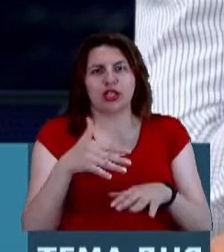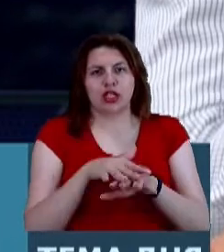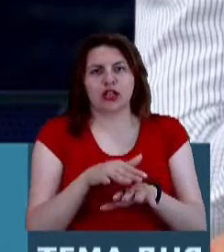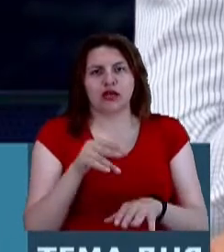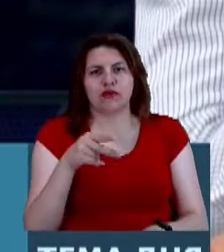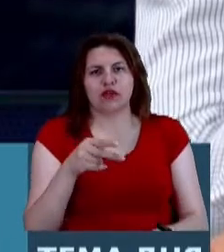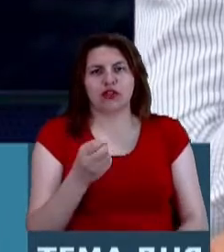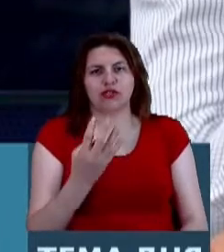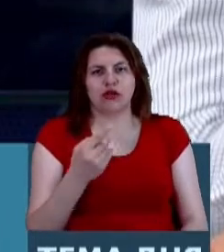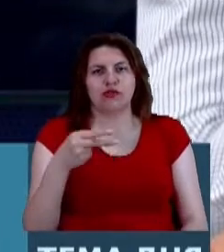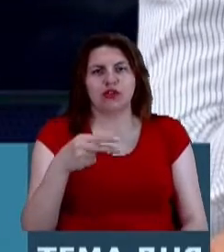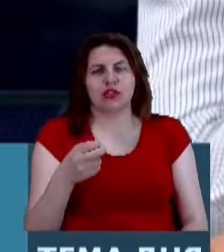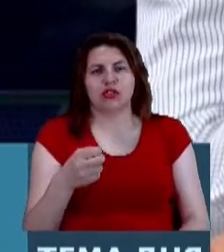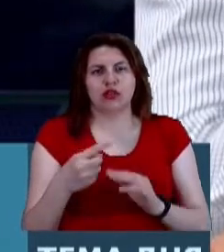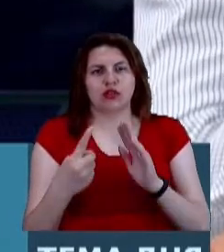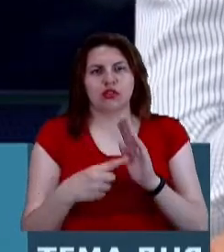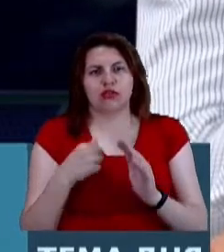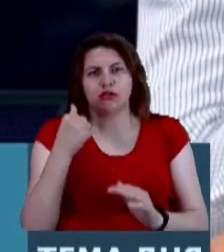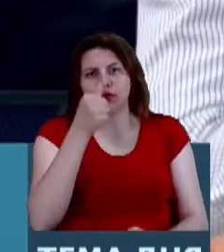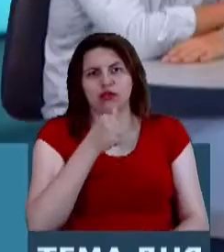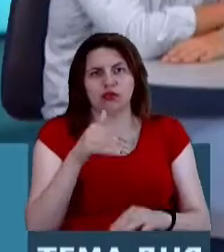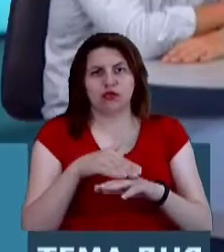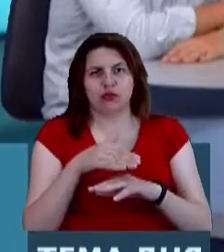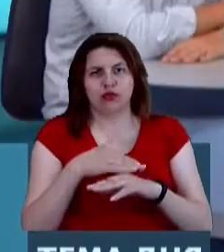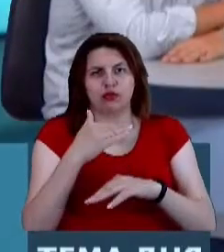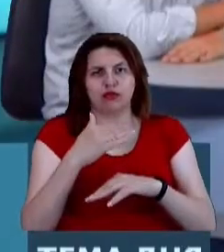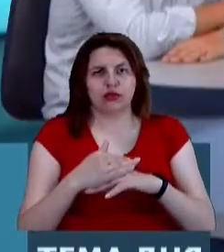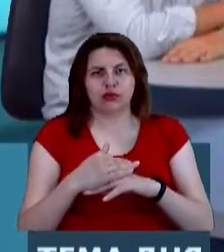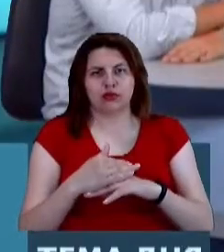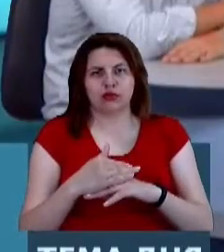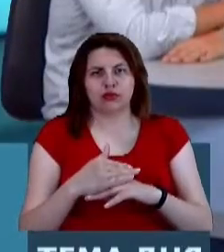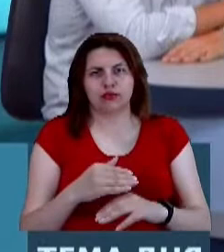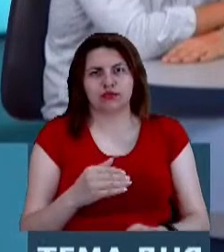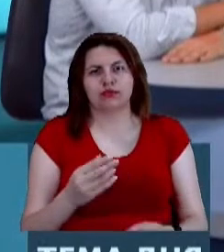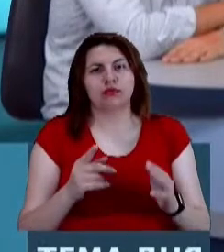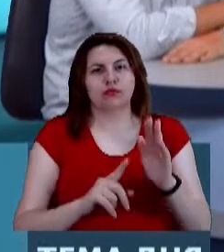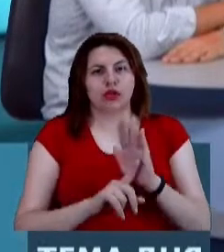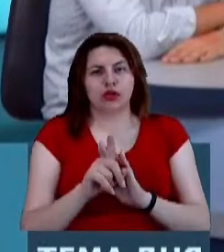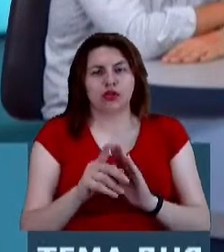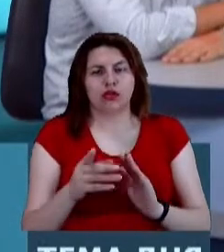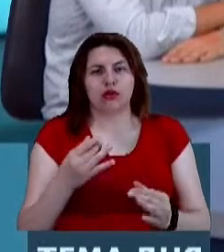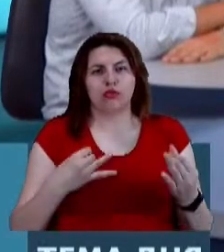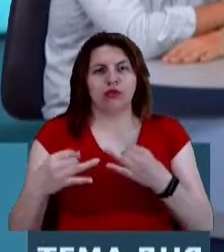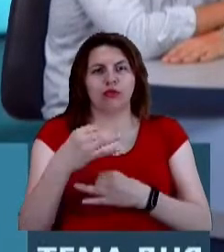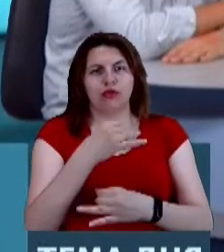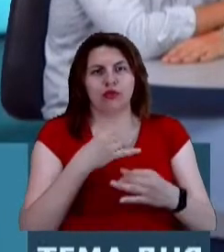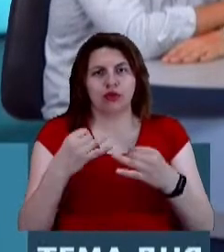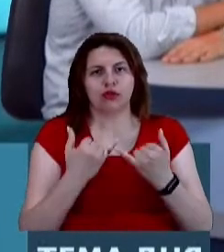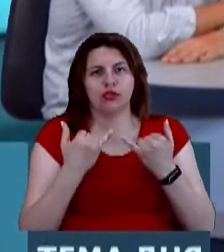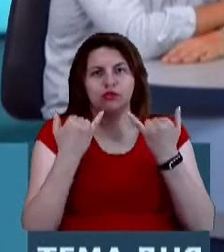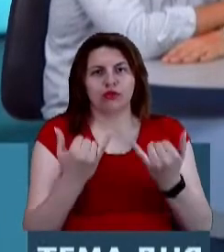2014-2016 років. Пане Андрію, доброго вечора. Добрий вечір. Що ж, давайте почнемо наше з вами обговорення, шановні гості, власне,